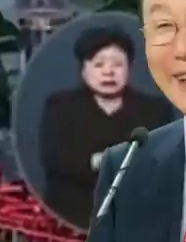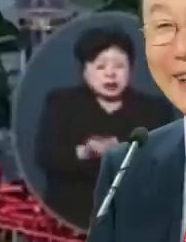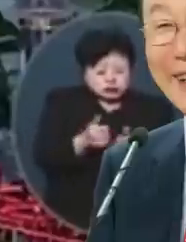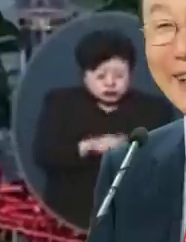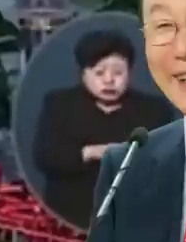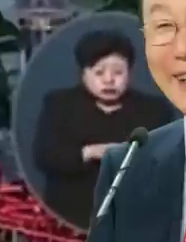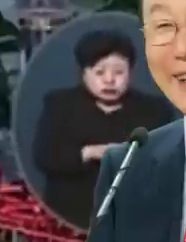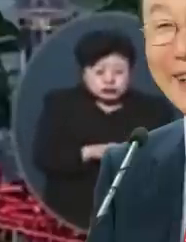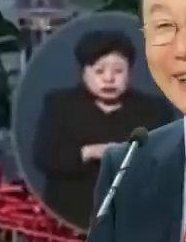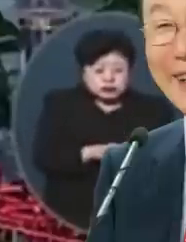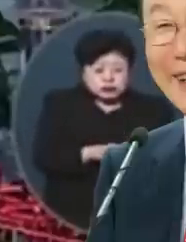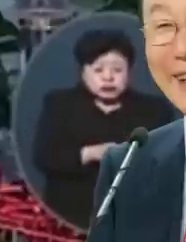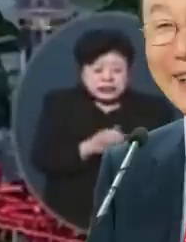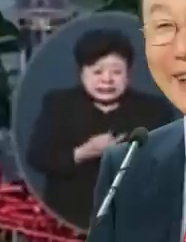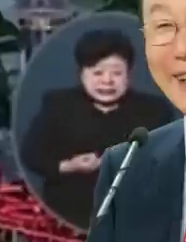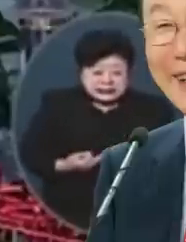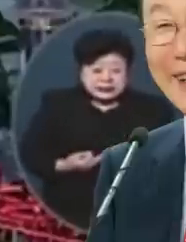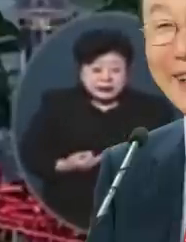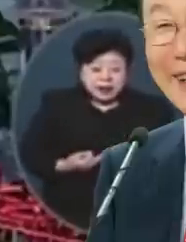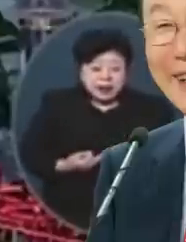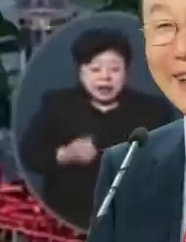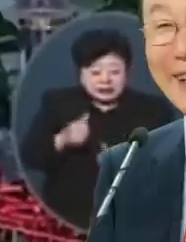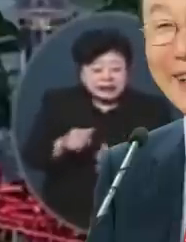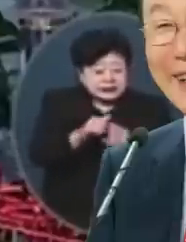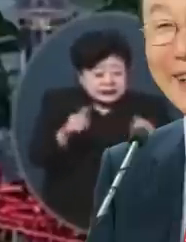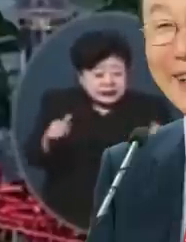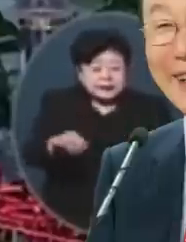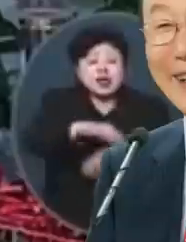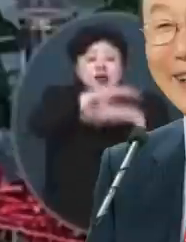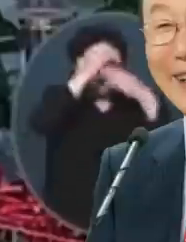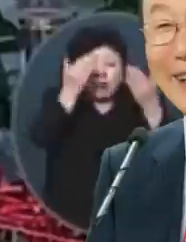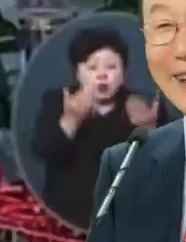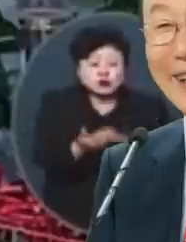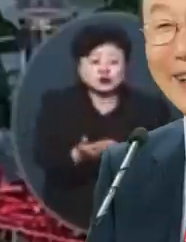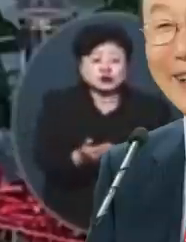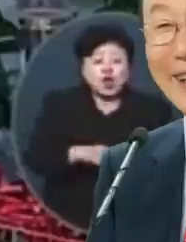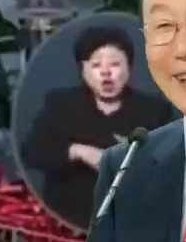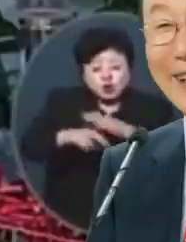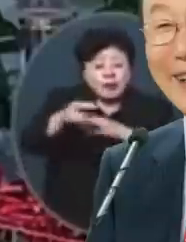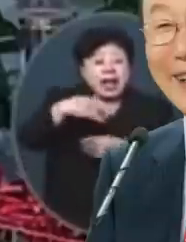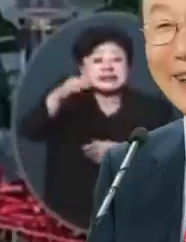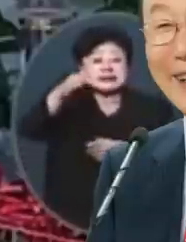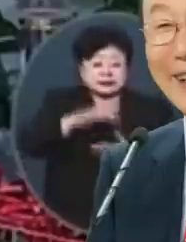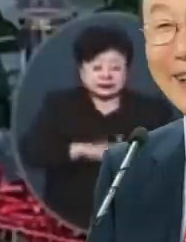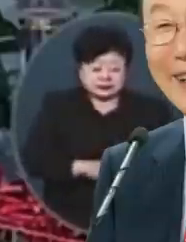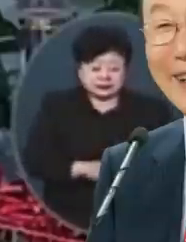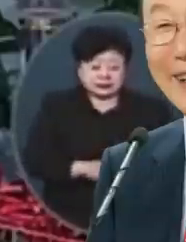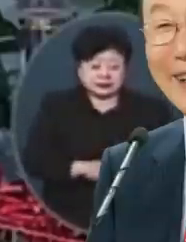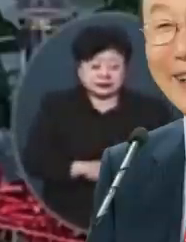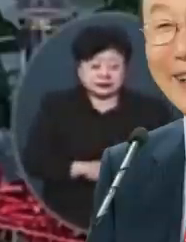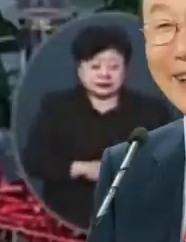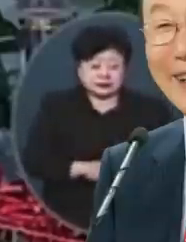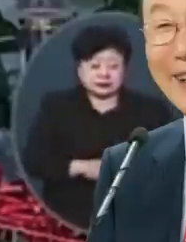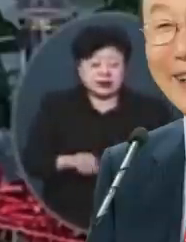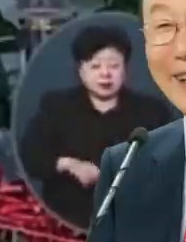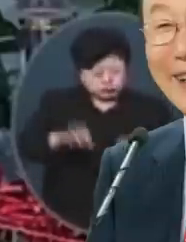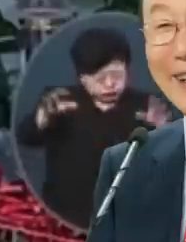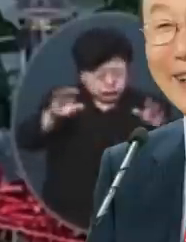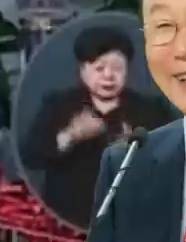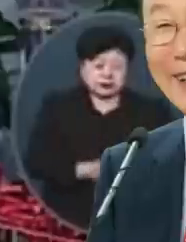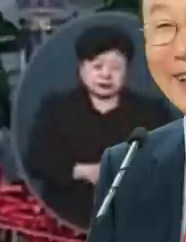죽자 제자들과 따르던 사람들은 다 도망을 치고 봉지바선이 되고 마는